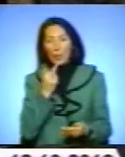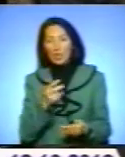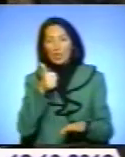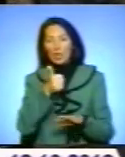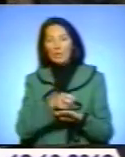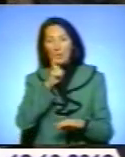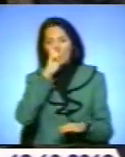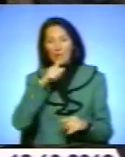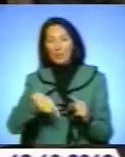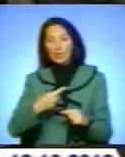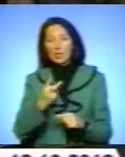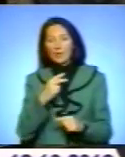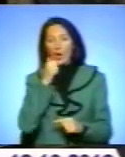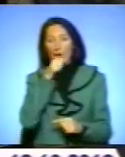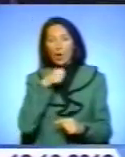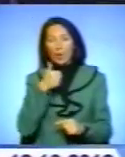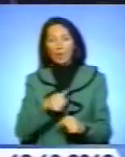як за 2 роки.